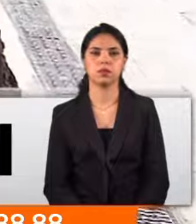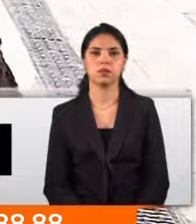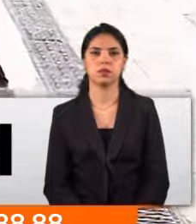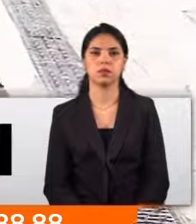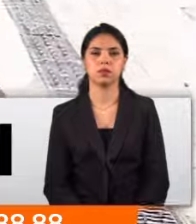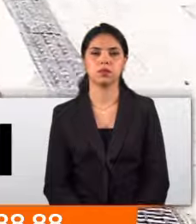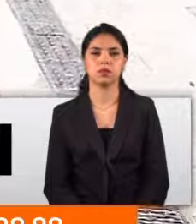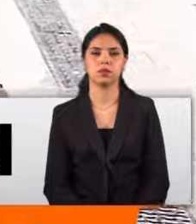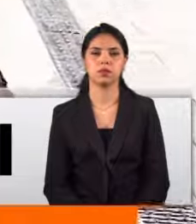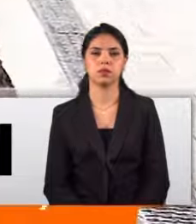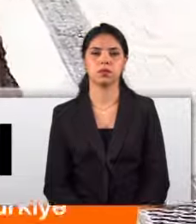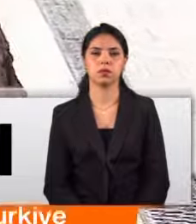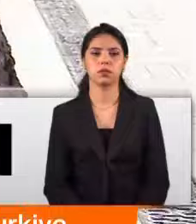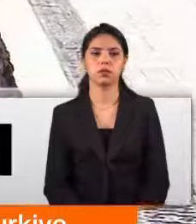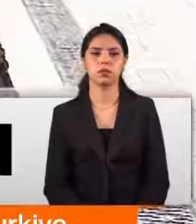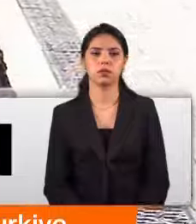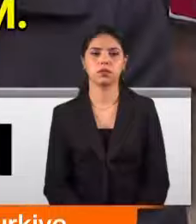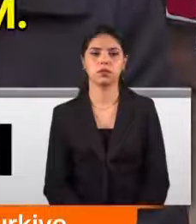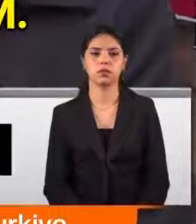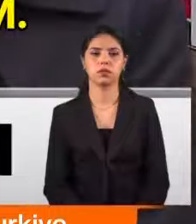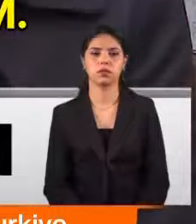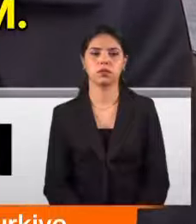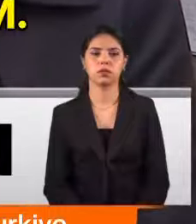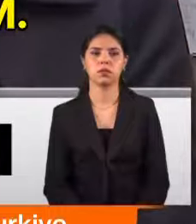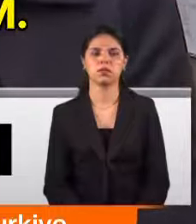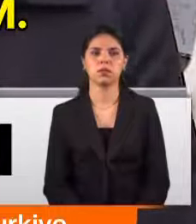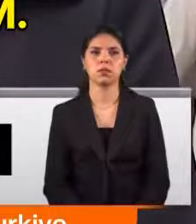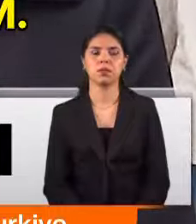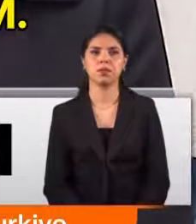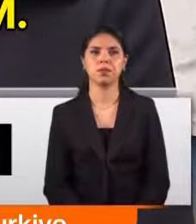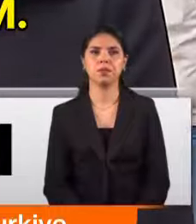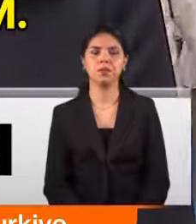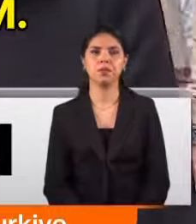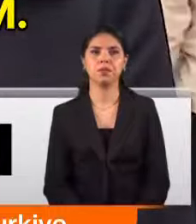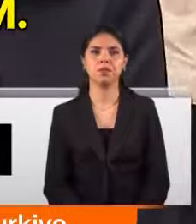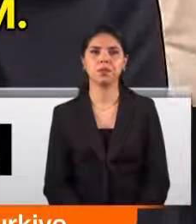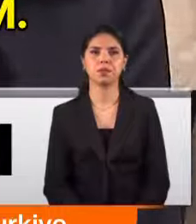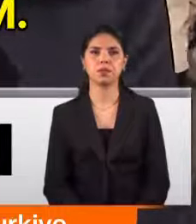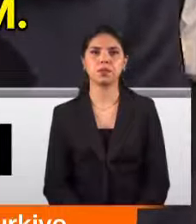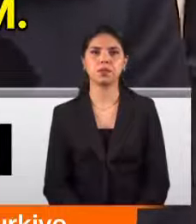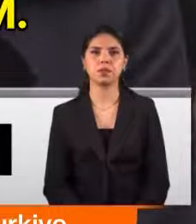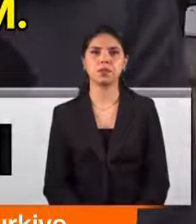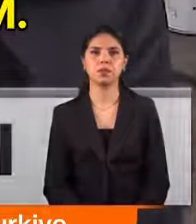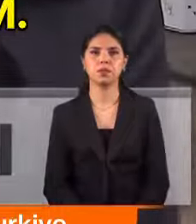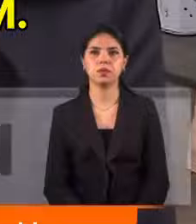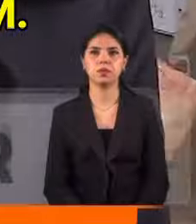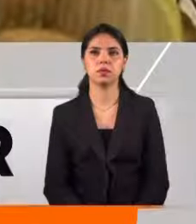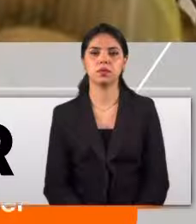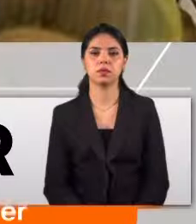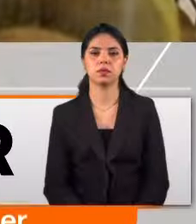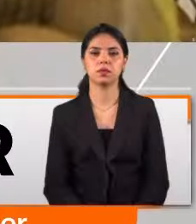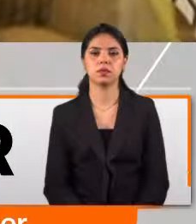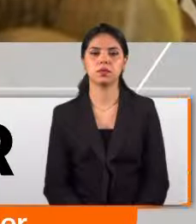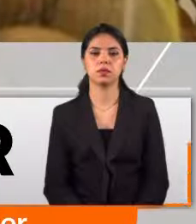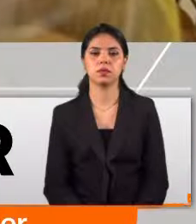iyi. Çünkü her gün fiyatlar değişiyor. Fırsatçılık yapanlara veya fahiş bilet uygulayanlara yıldırıcı olacağını düşünüyorum.